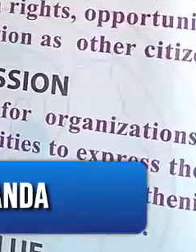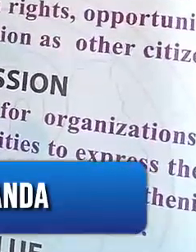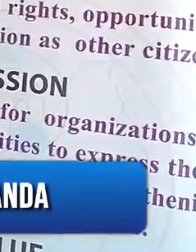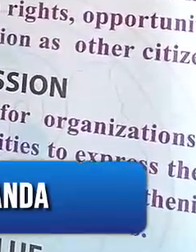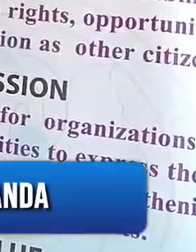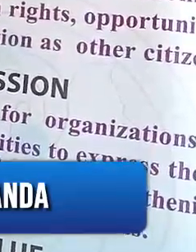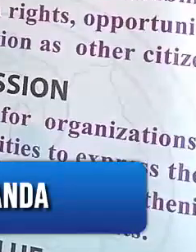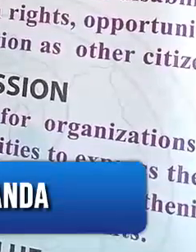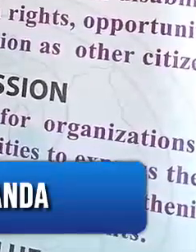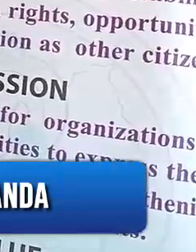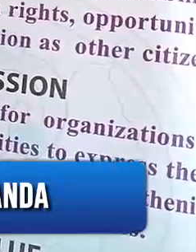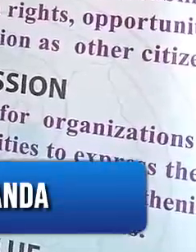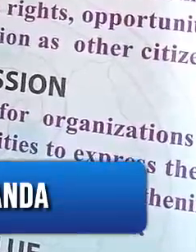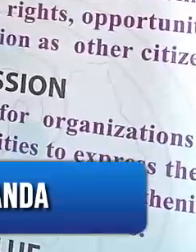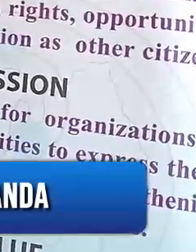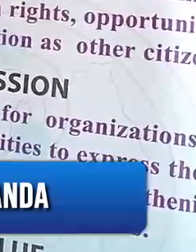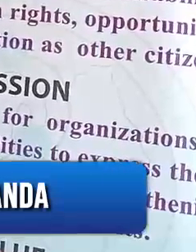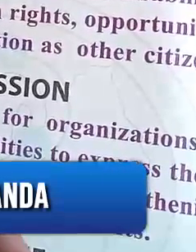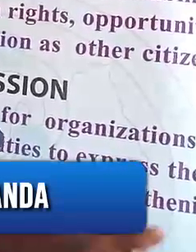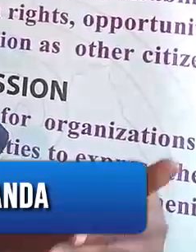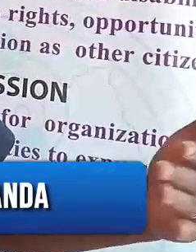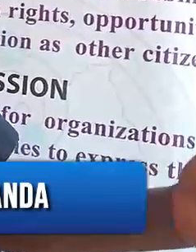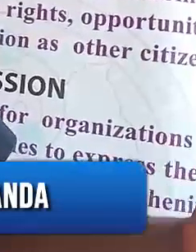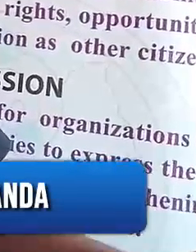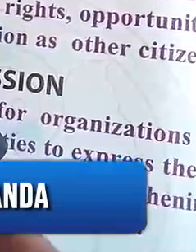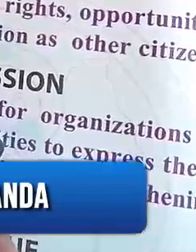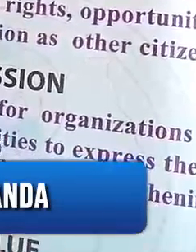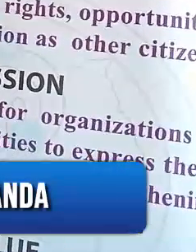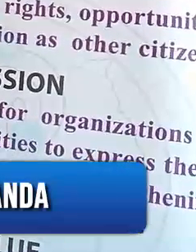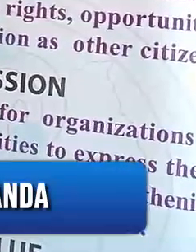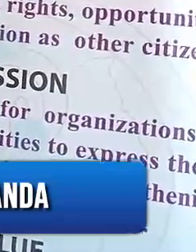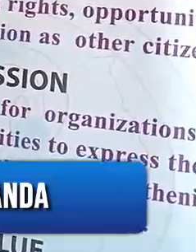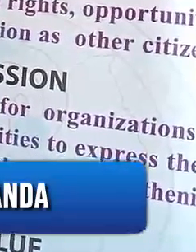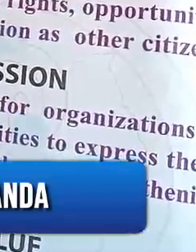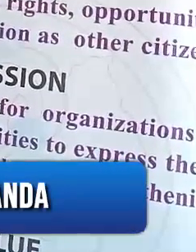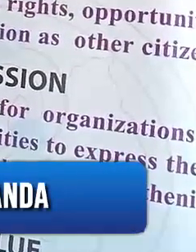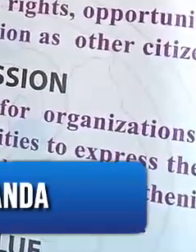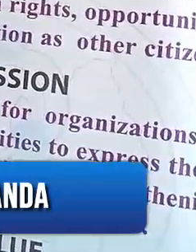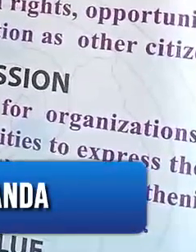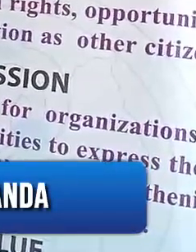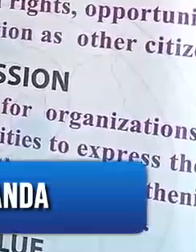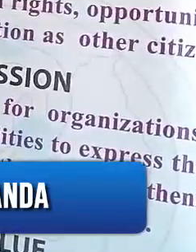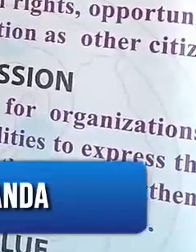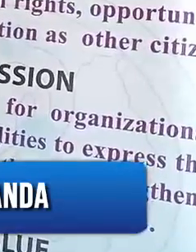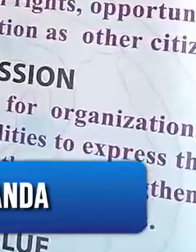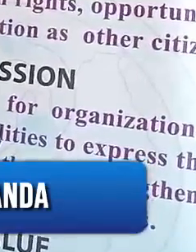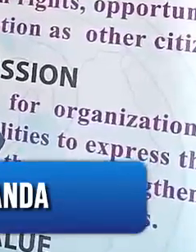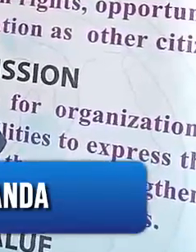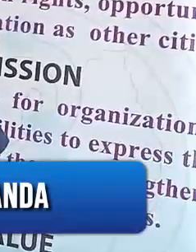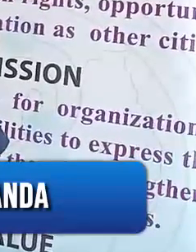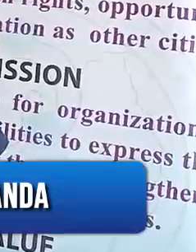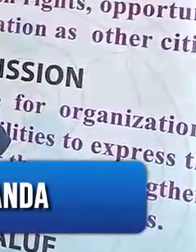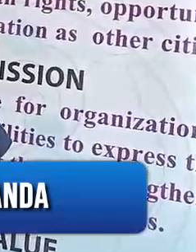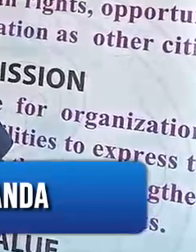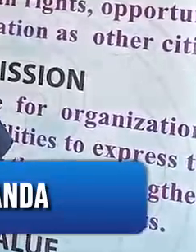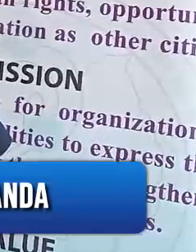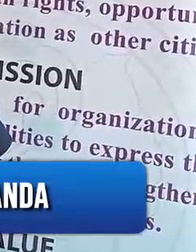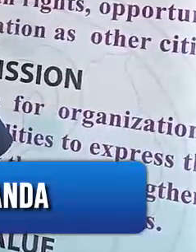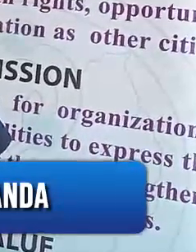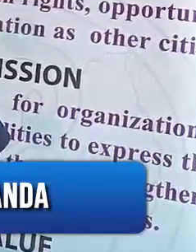riba rimeze gute ariko nahandi tugomba gukora ubukangurambaga kugira ngo buhoro buhoro bagende babishyira mu igenamigambi